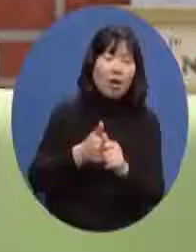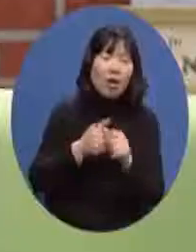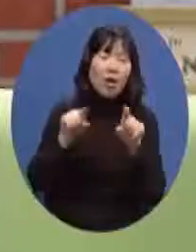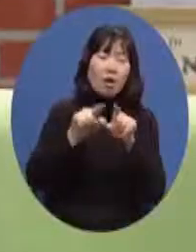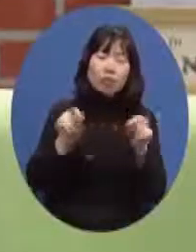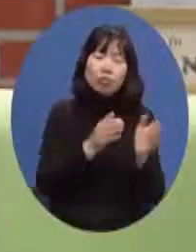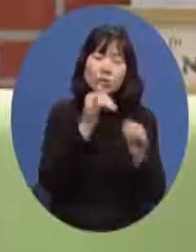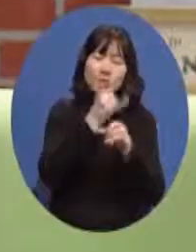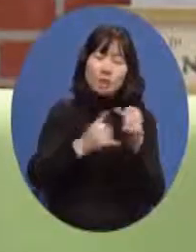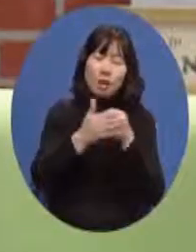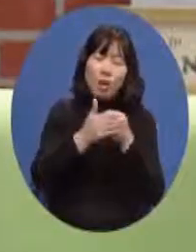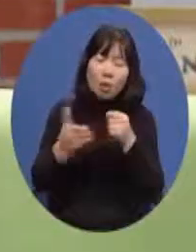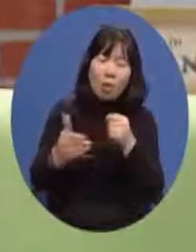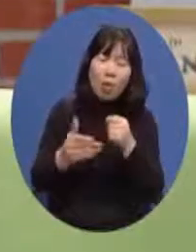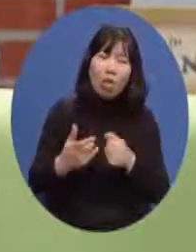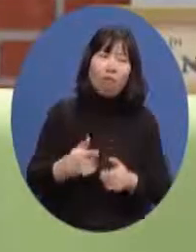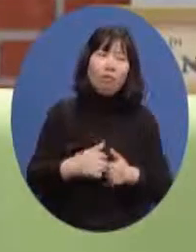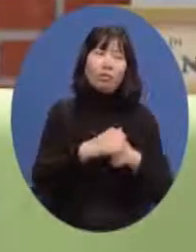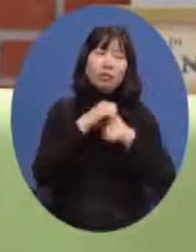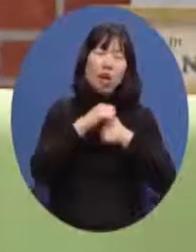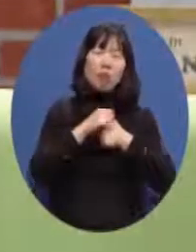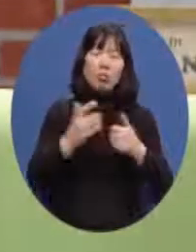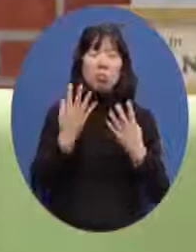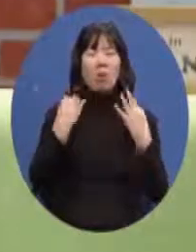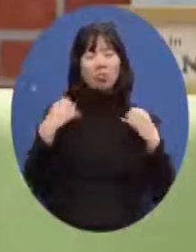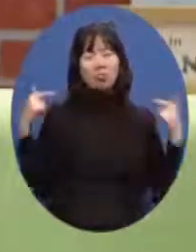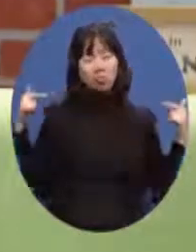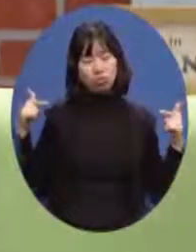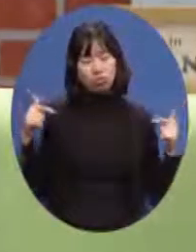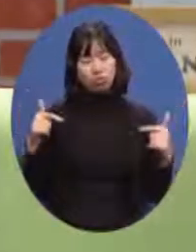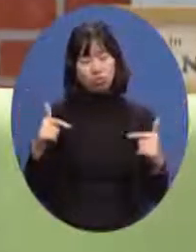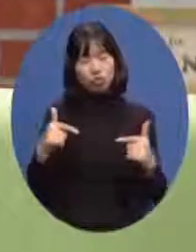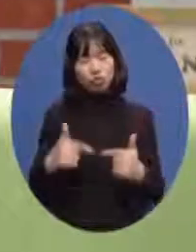좀 준비하니까 이제 좀 덜 싸우고 보낸다 이런 얘기를 하셔서